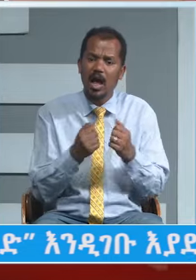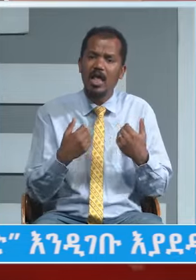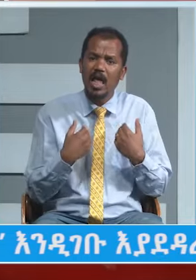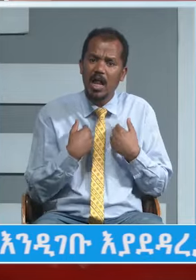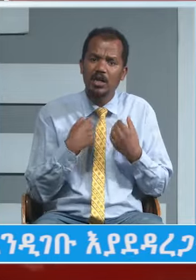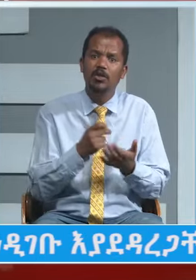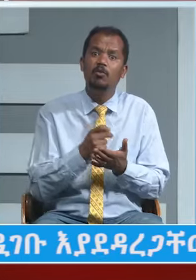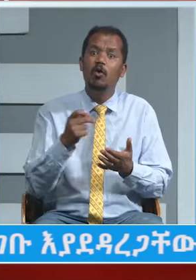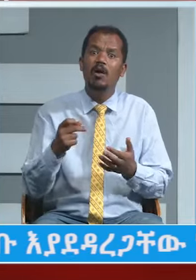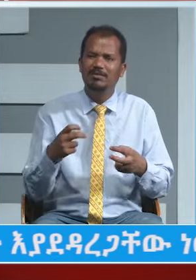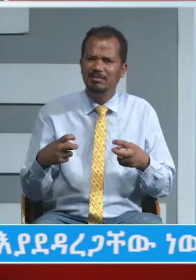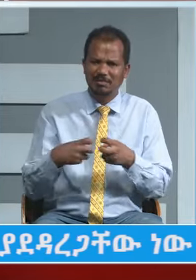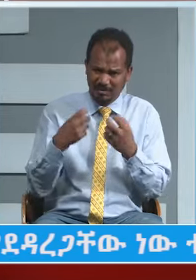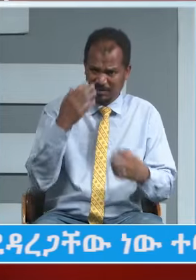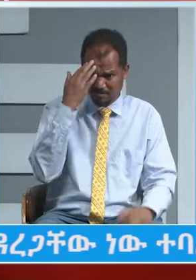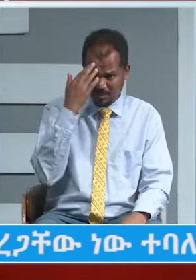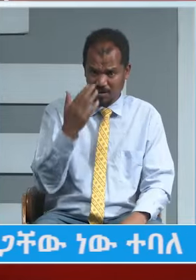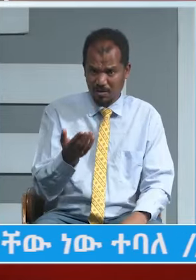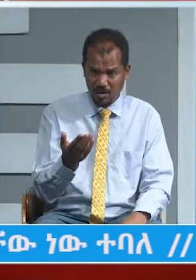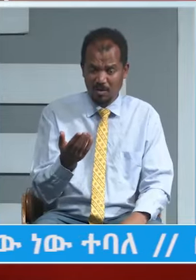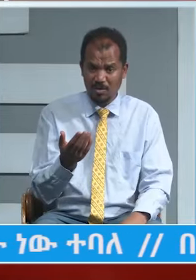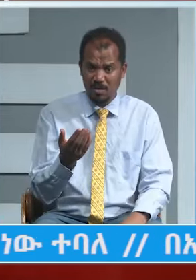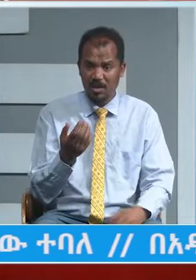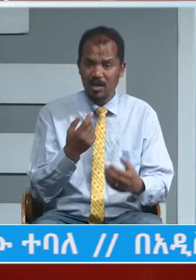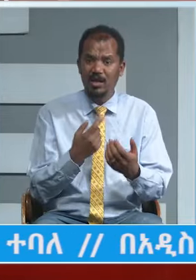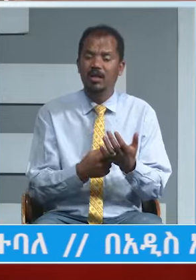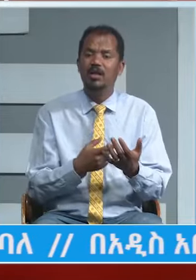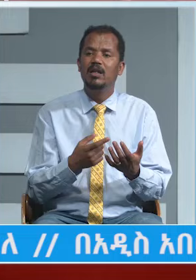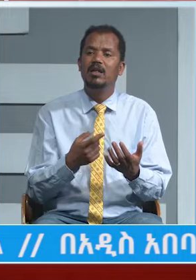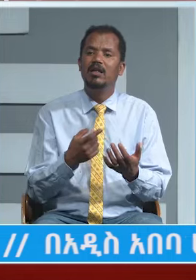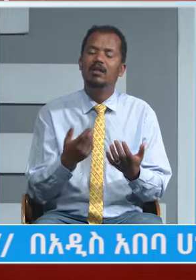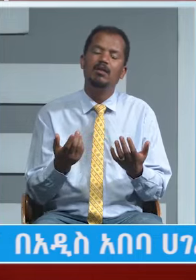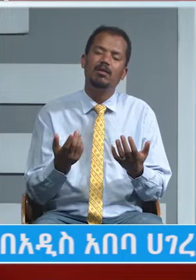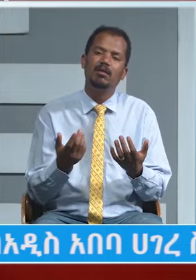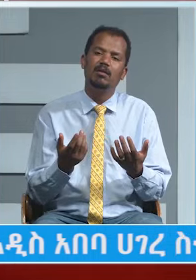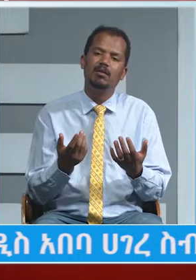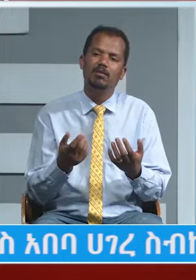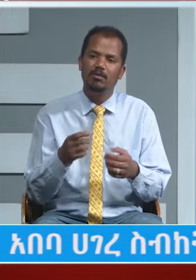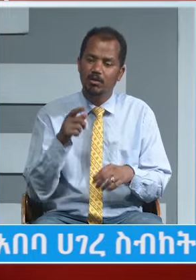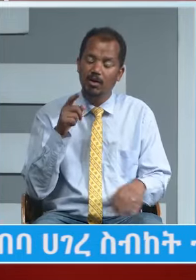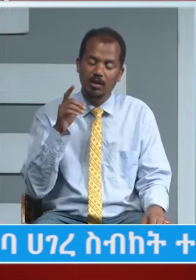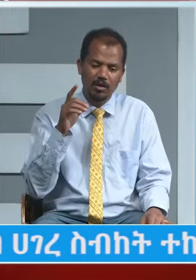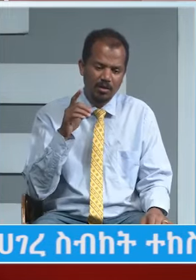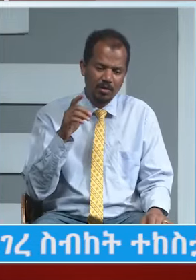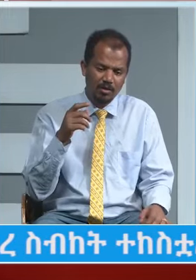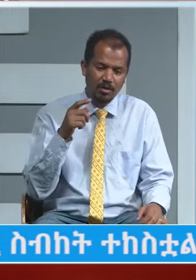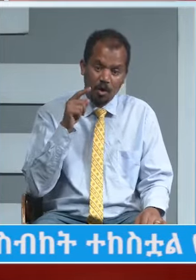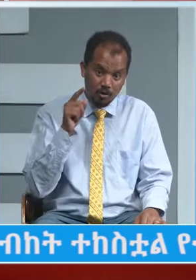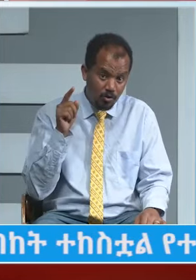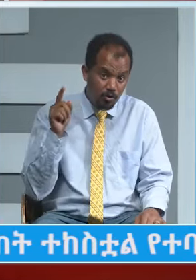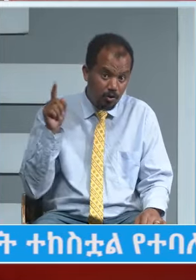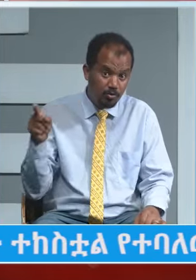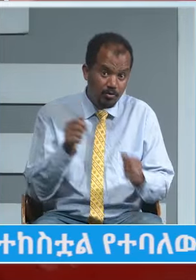ያለን የዲፕሎማሲ መቃወስ የምናውቀው ነው። ከእያንዳ ከጅቡቲ ጋርም ከኤርትራ ጋርም ከሶማሌ